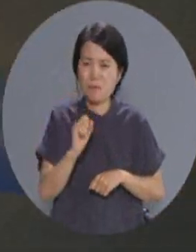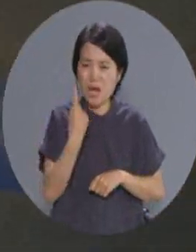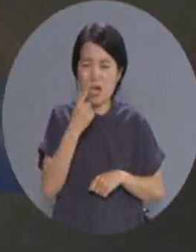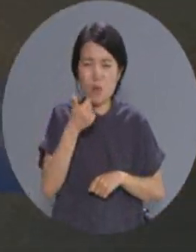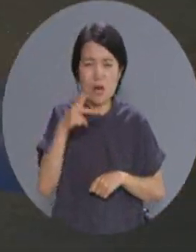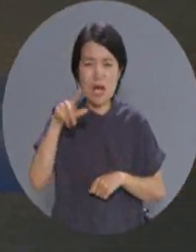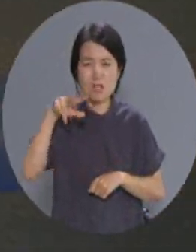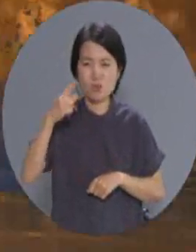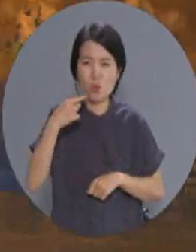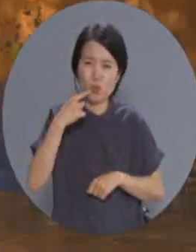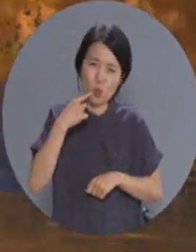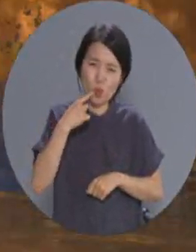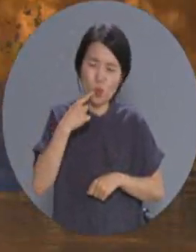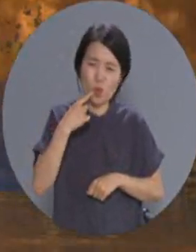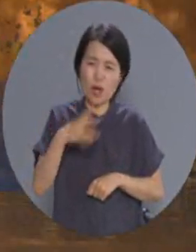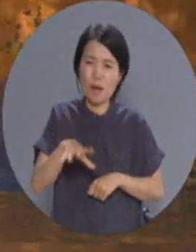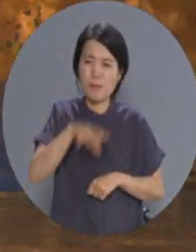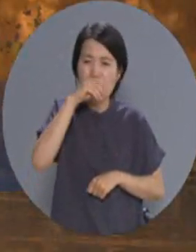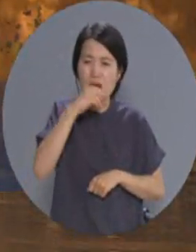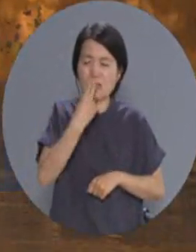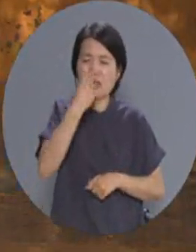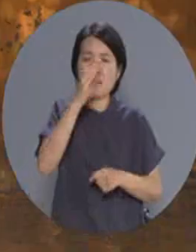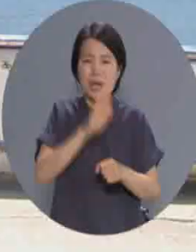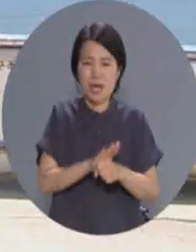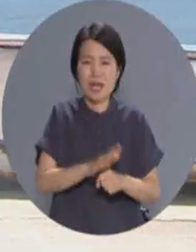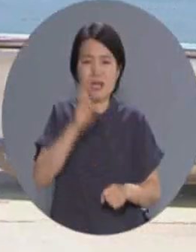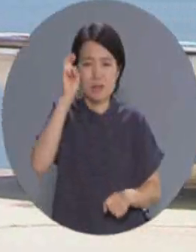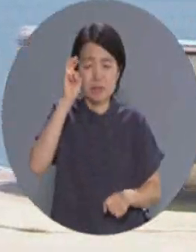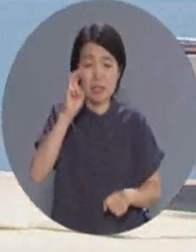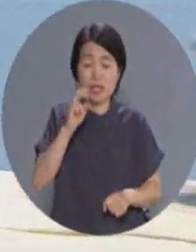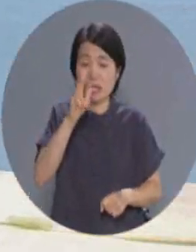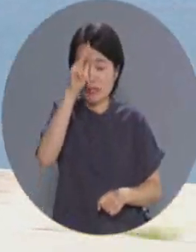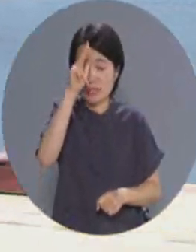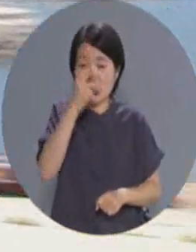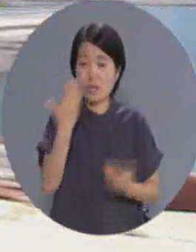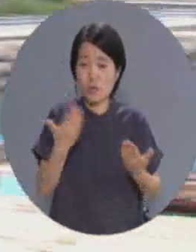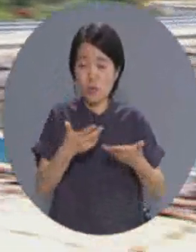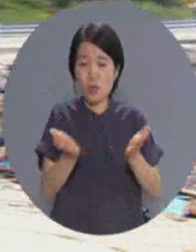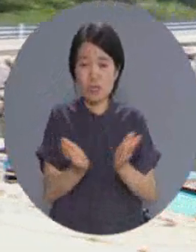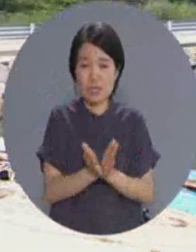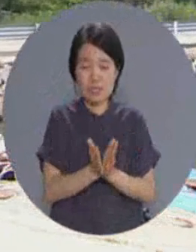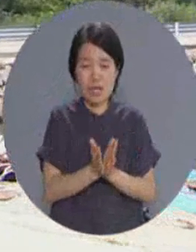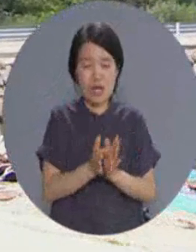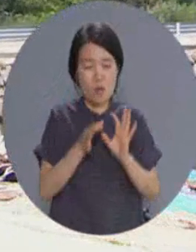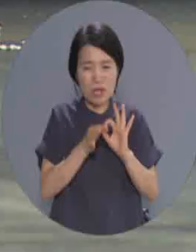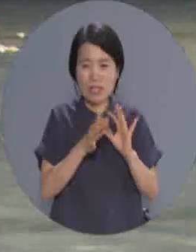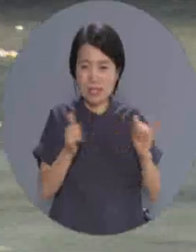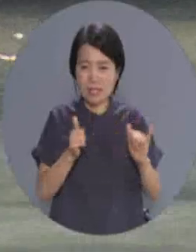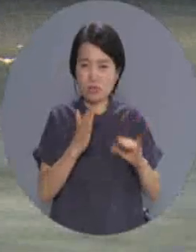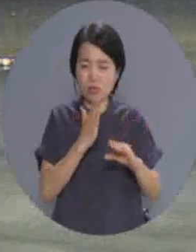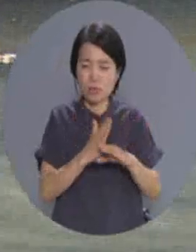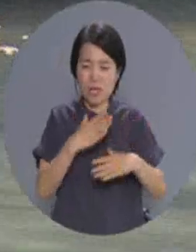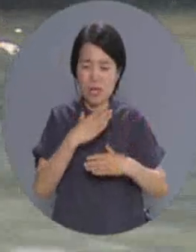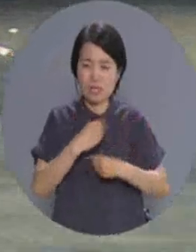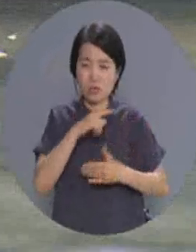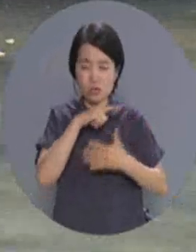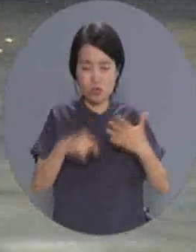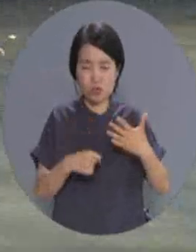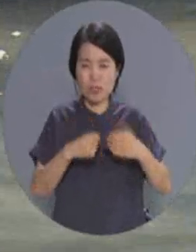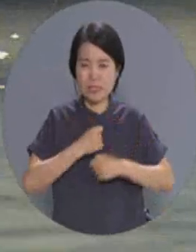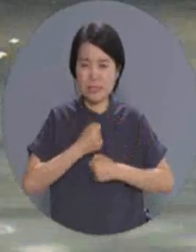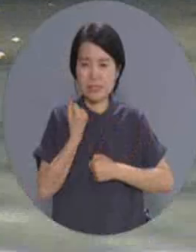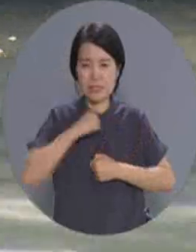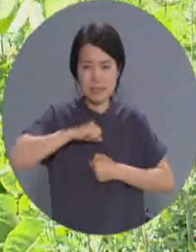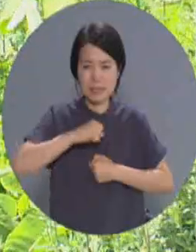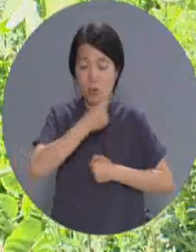추정되는 가스에 이제 질식 사고가 발생한 것 같습니다. 경찰과 노동당국은 현장 관계자들을 상대로 안전수칙을 준수했는지